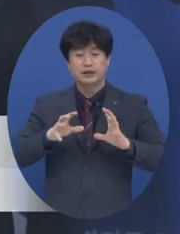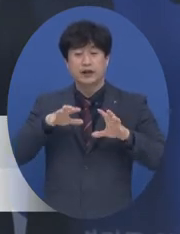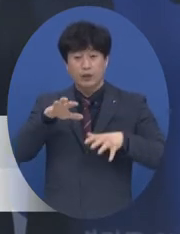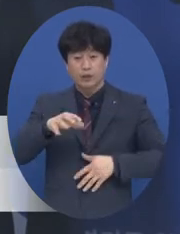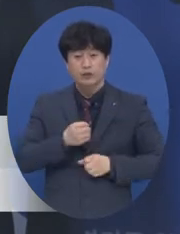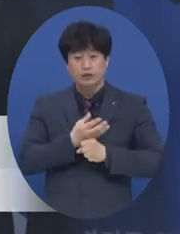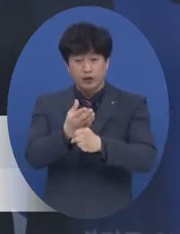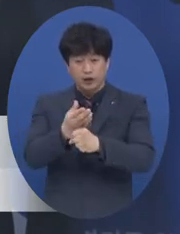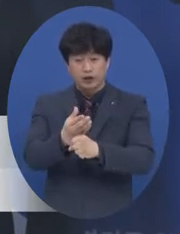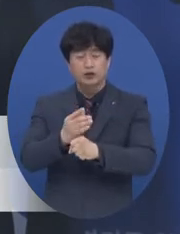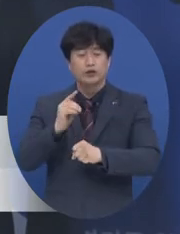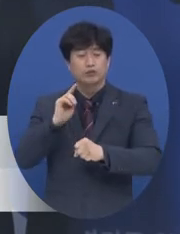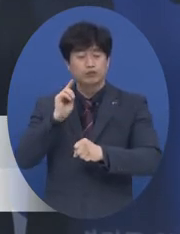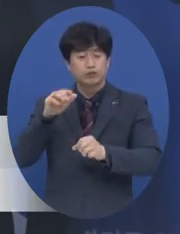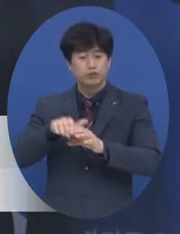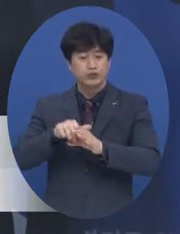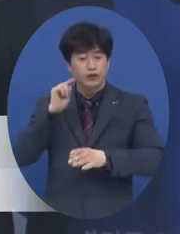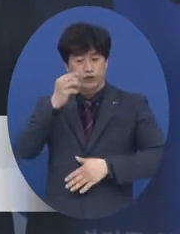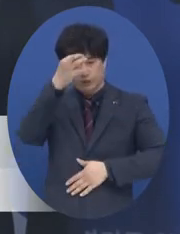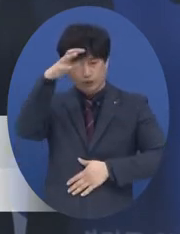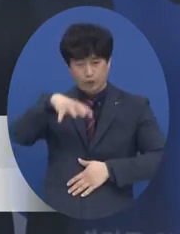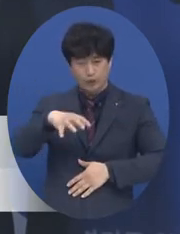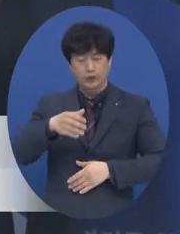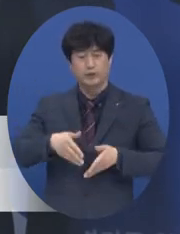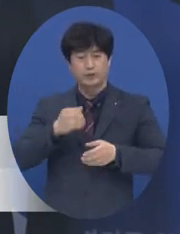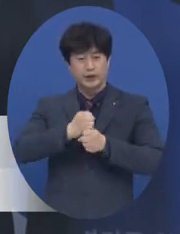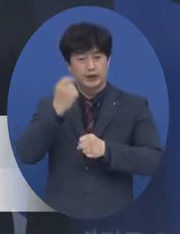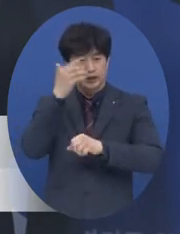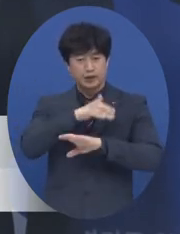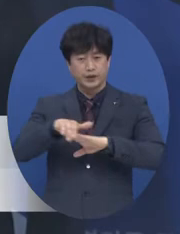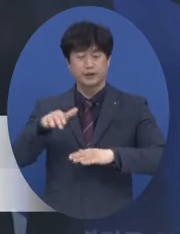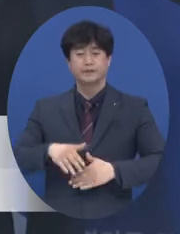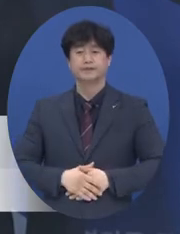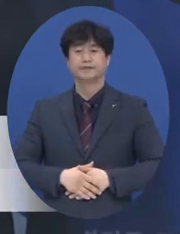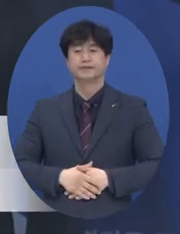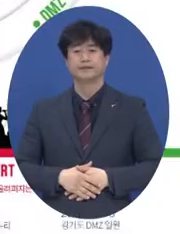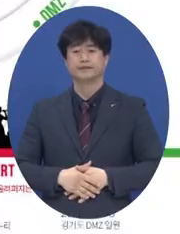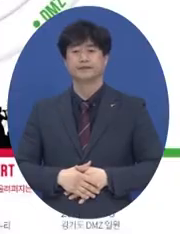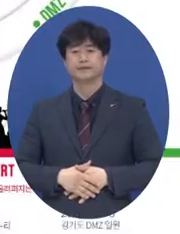문화 예술의 장을 소성 1단 구상 입니다 구형 새 기자의 보돕니다